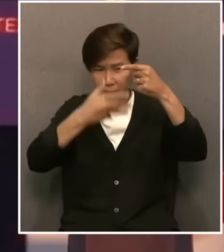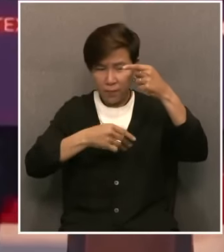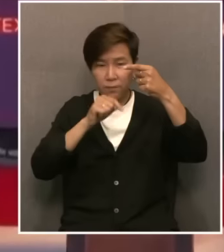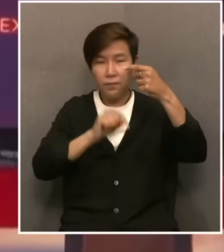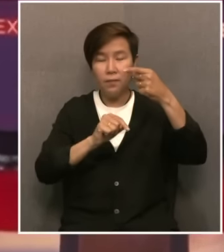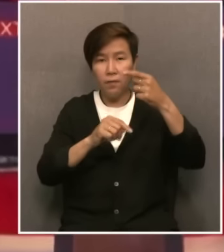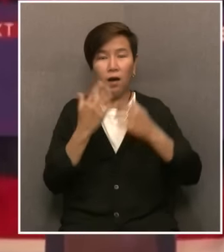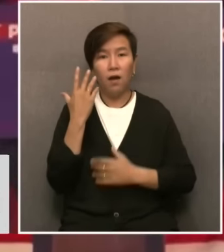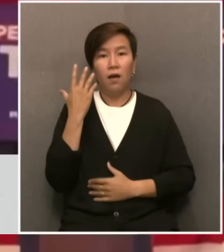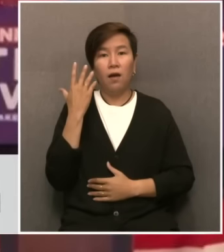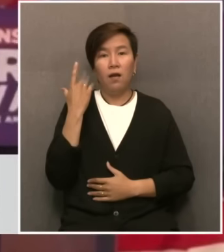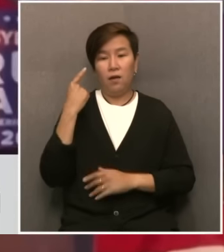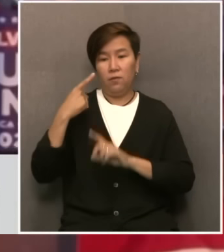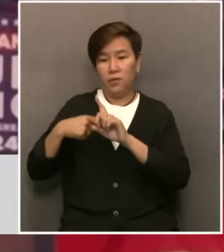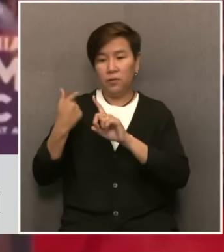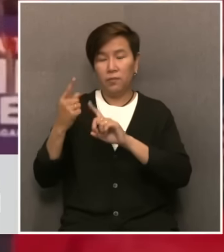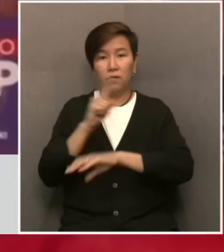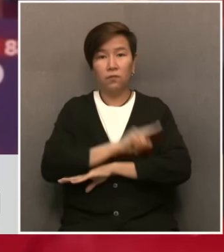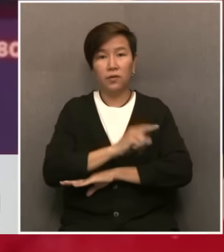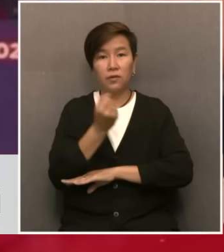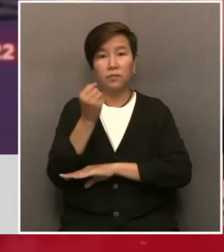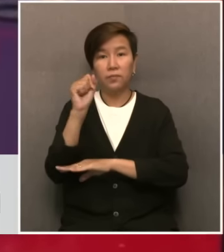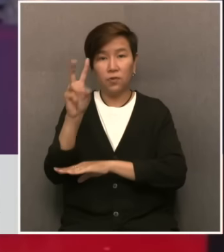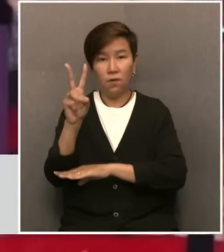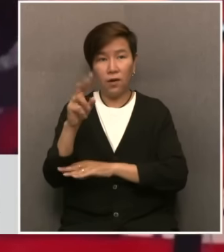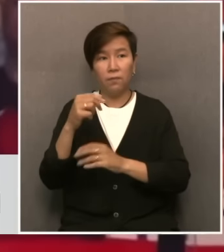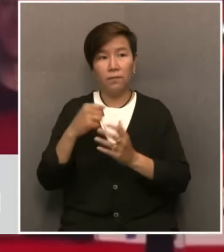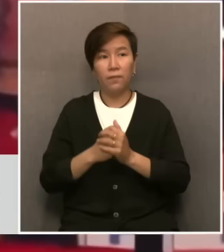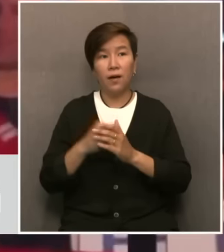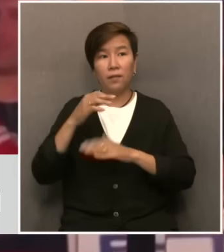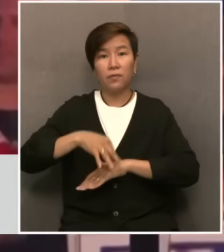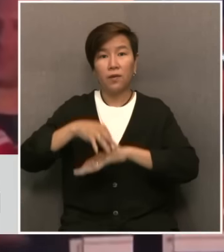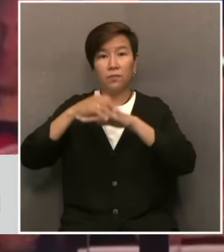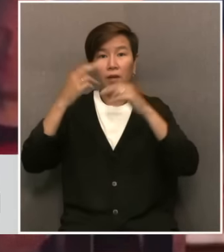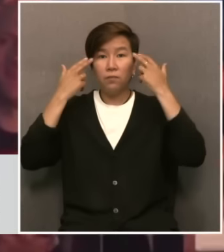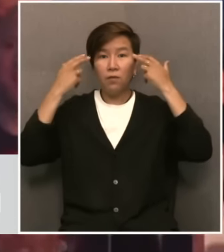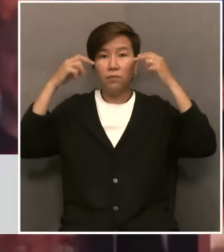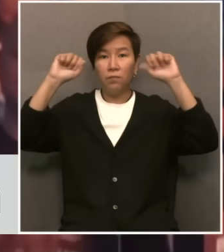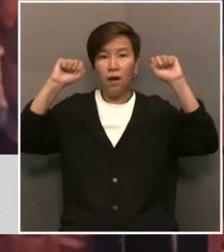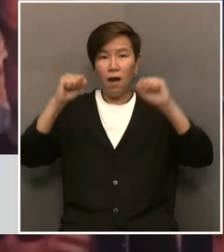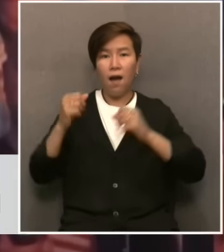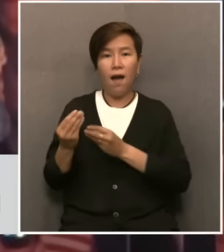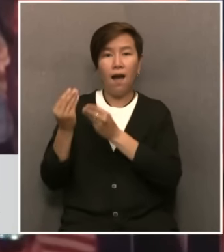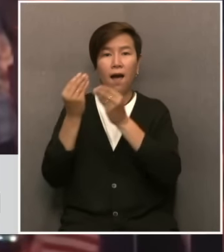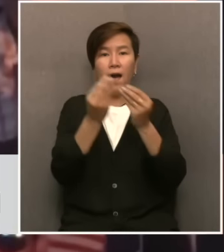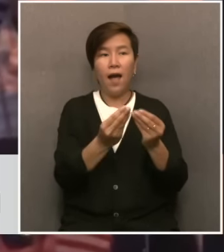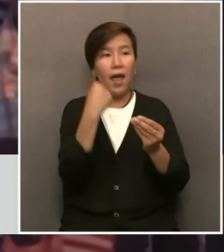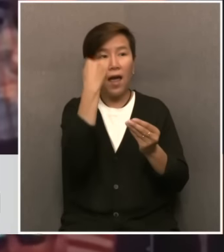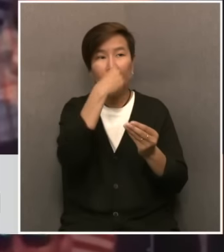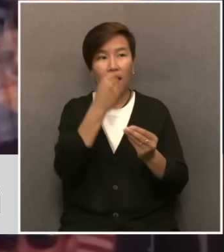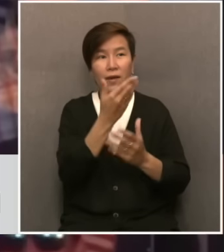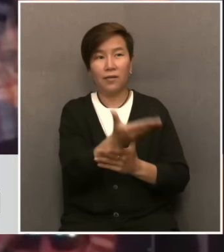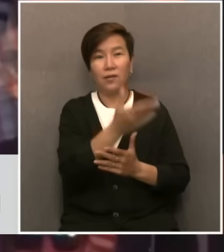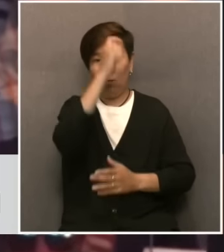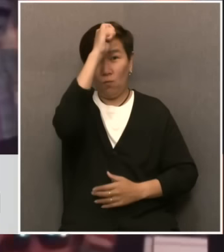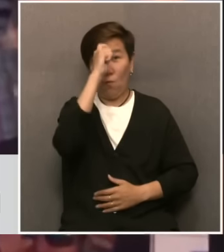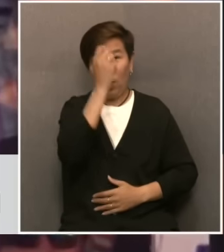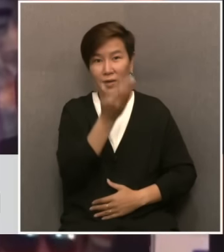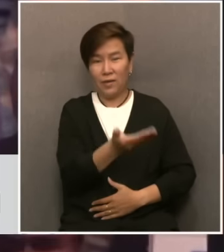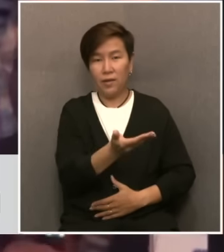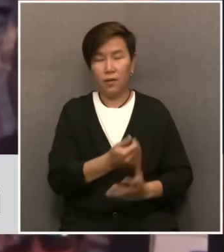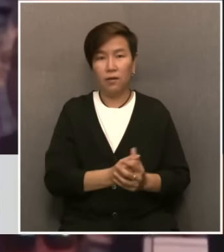ที่12พฤศจิกายนว่าที่ประธานาธิบดีโดนัลด์ทรัมป์ได้มอบหมายภารกิจให้กับอีลอนมัสก์ผู้นี้นะครับเป็น